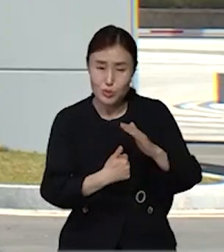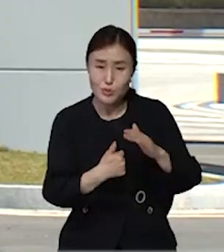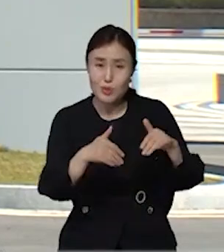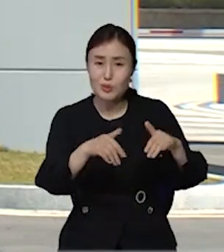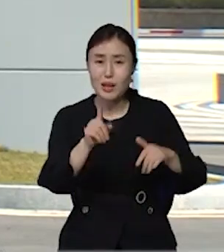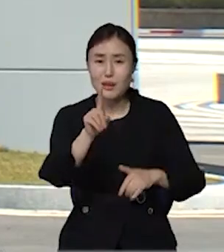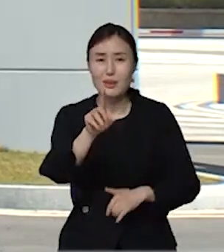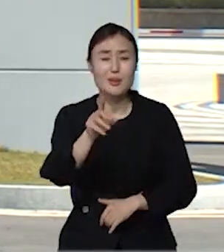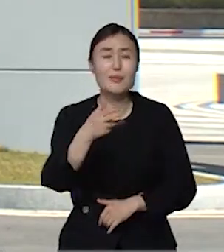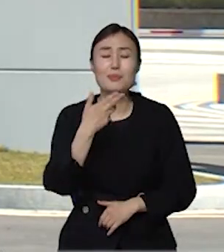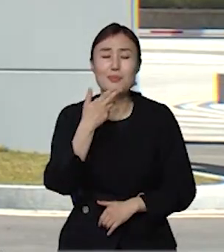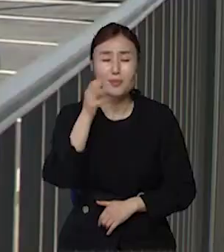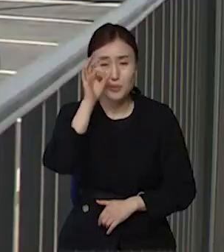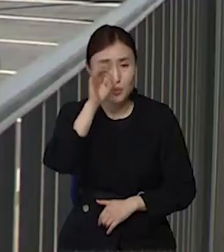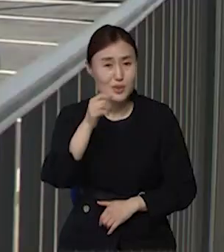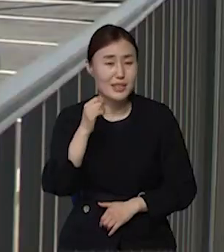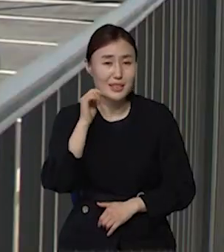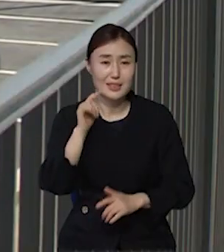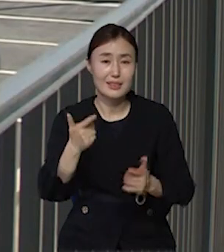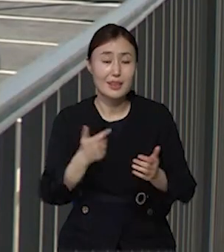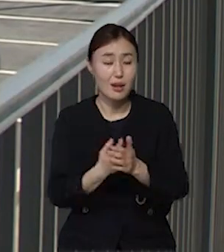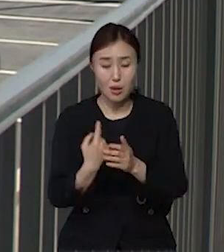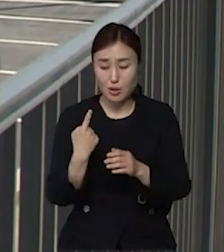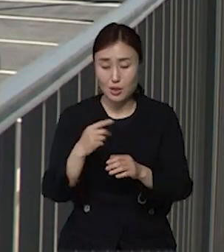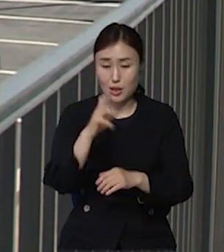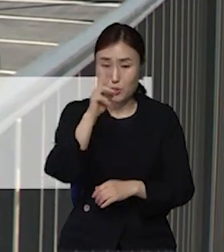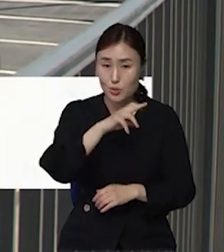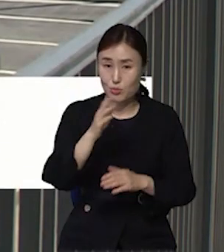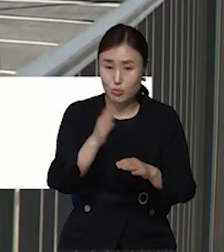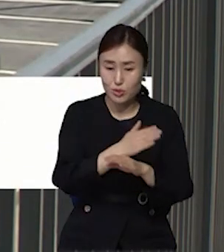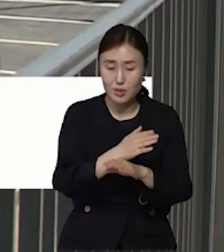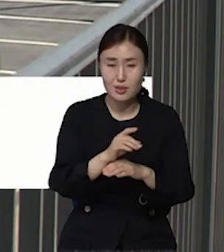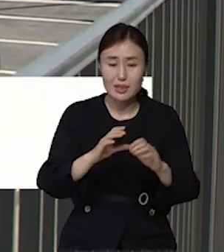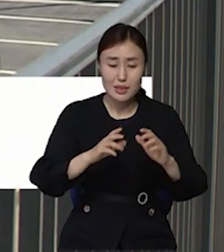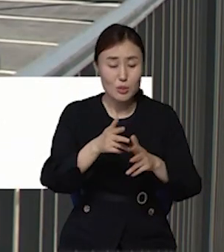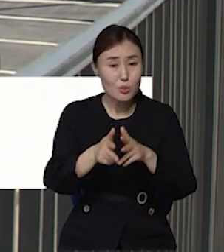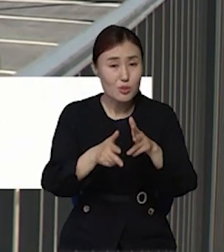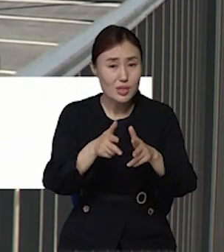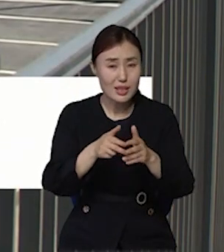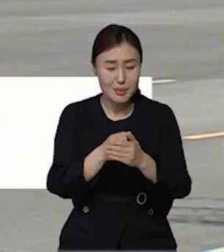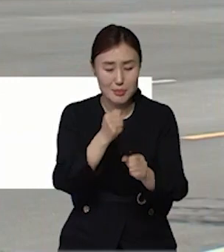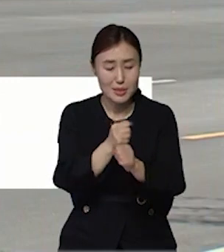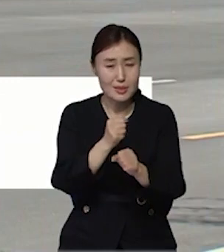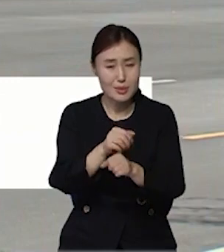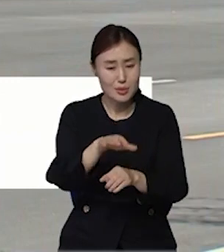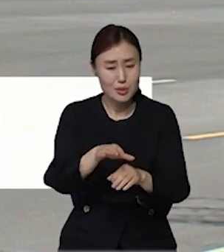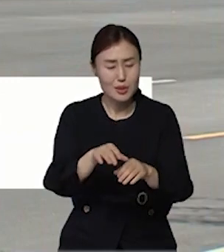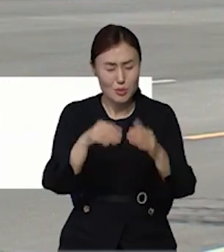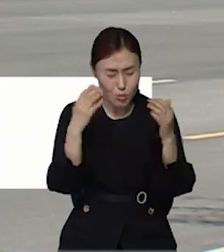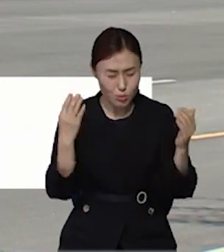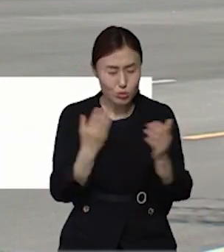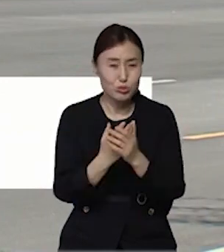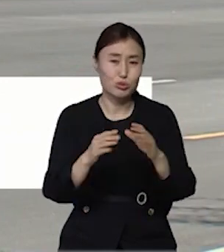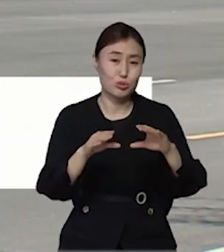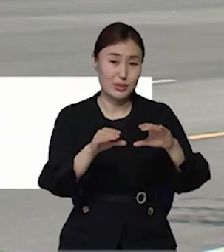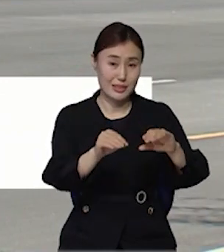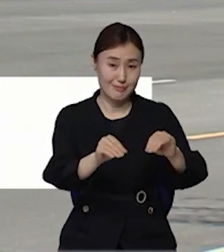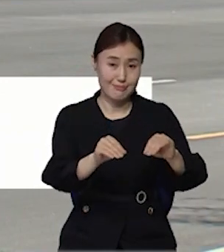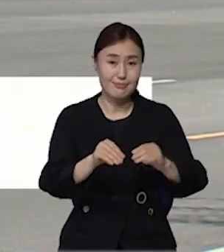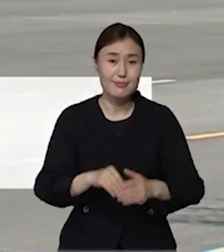한 명도 보이지 않습니다. 어제 오전부터 광주 글로벌 모터스의 생산 라인 가동이 전면